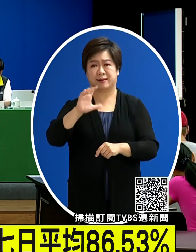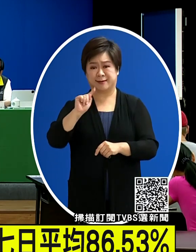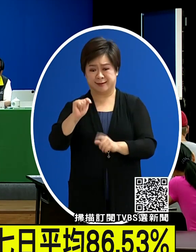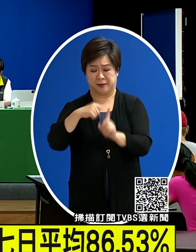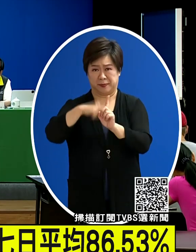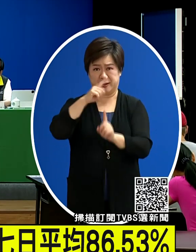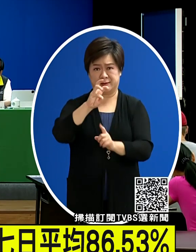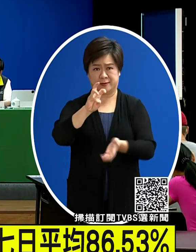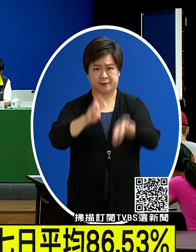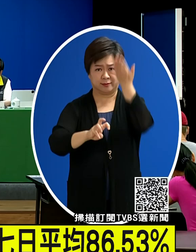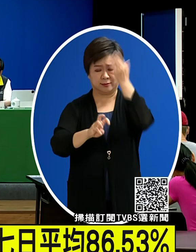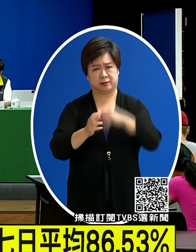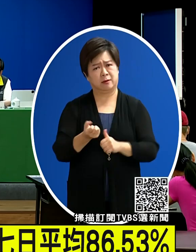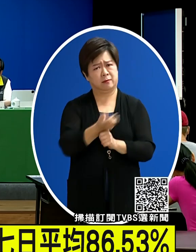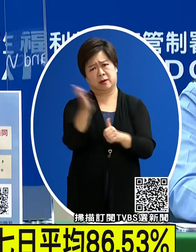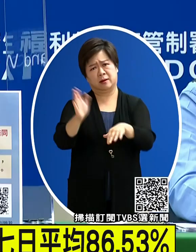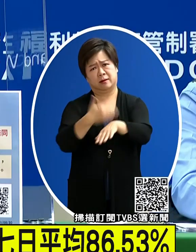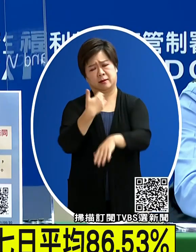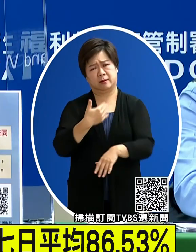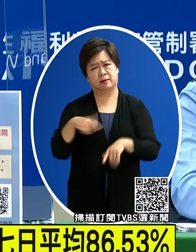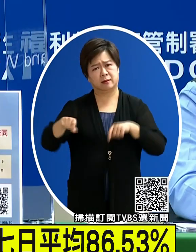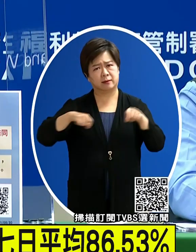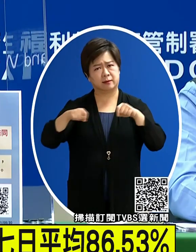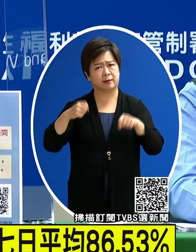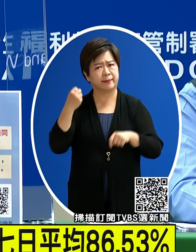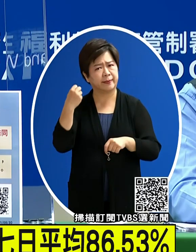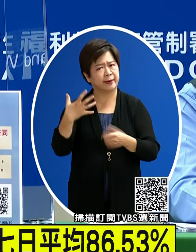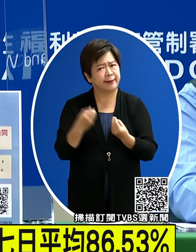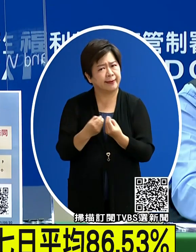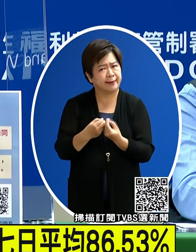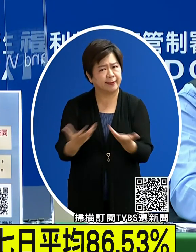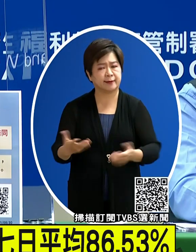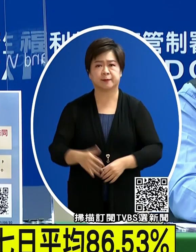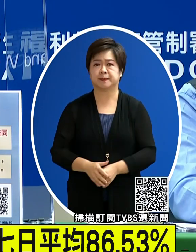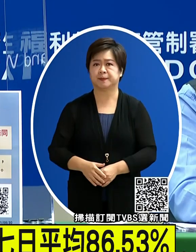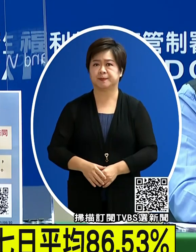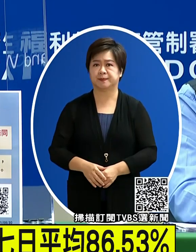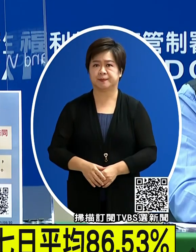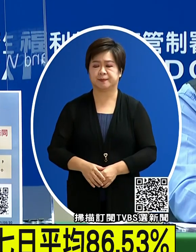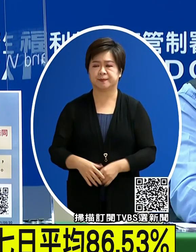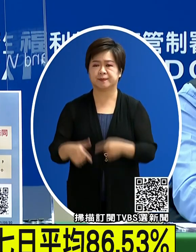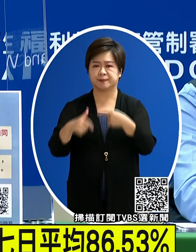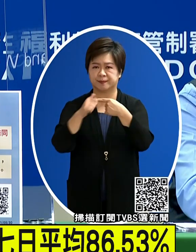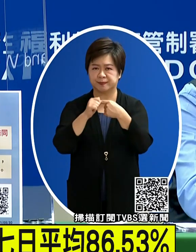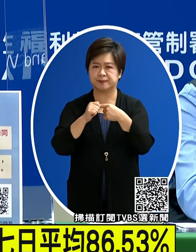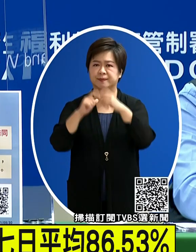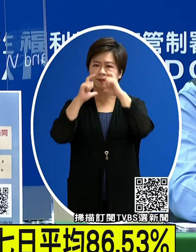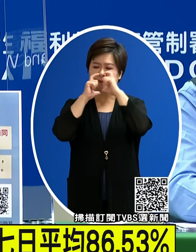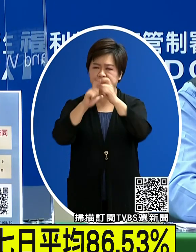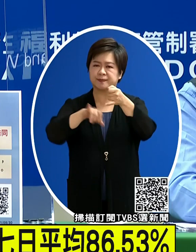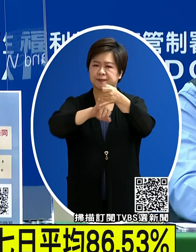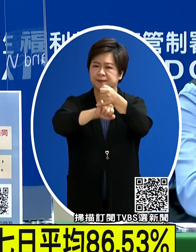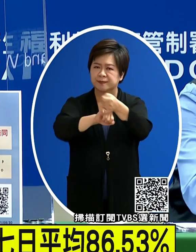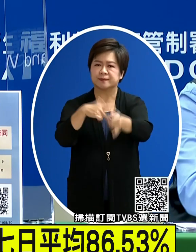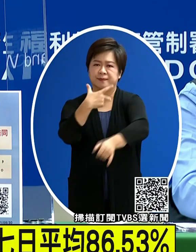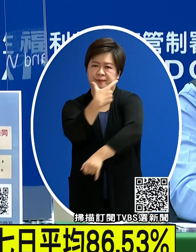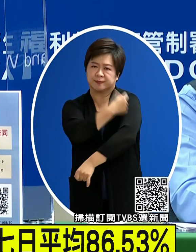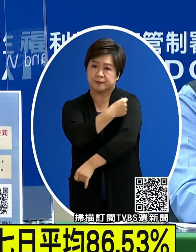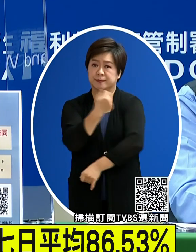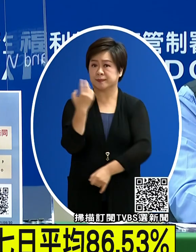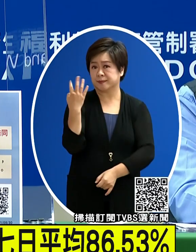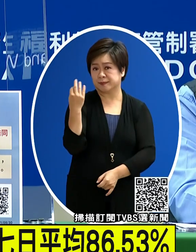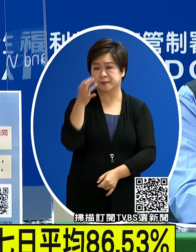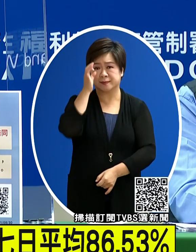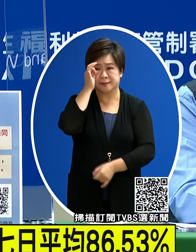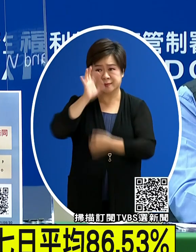标准是会重新来拟定。 第一个当然就是 要买多少疫苗，还是要看看